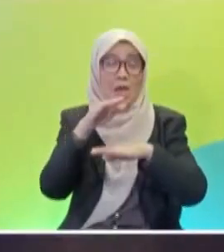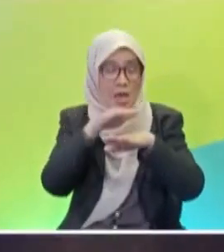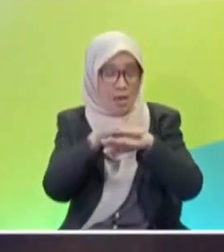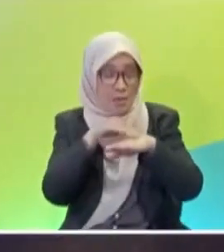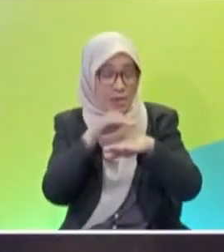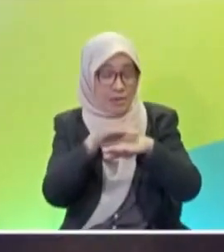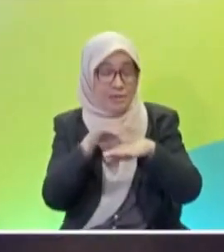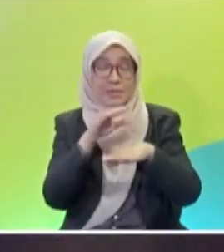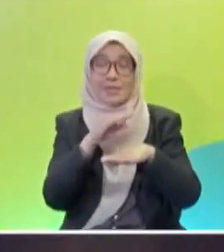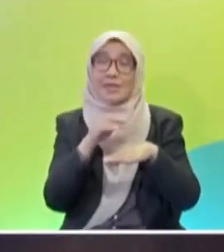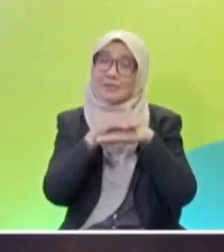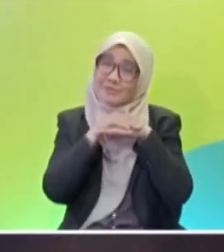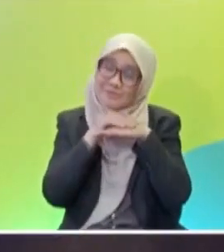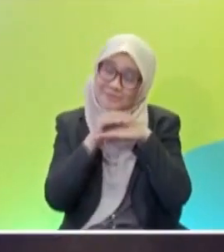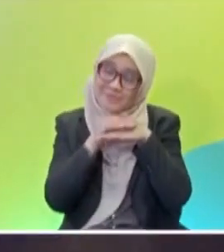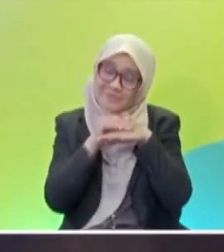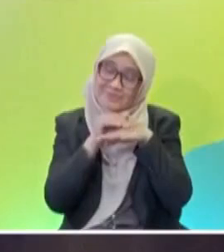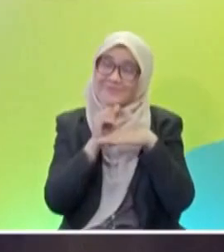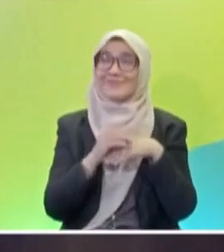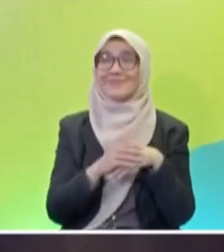dibelai sayur